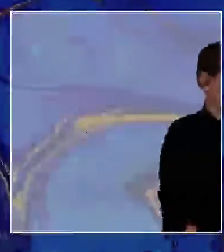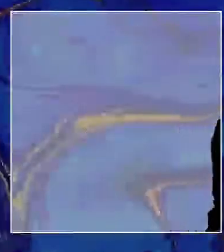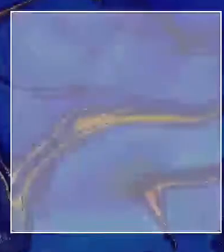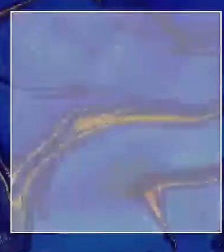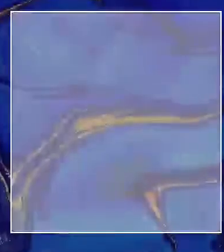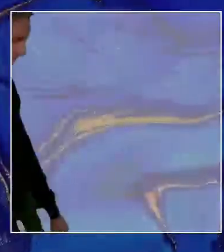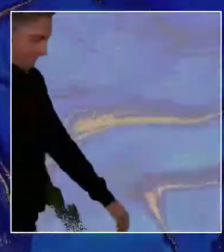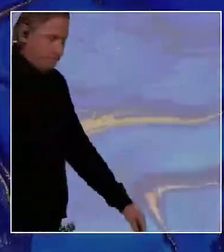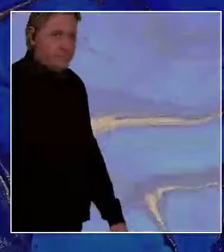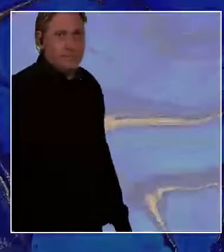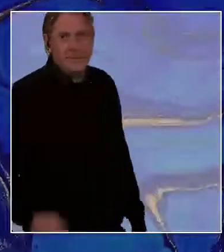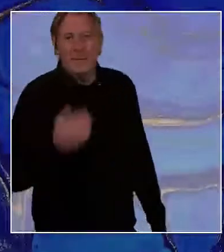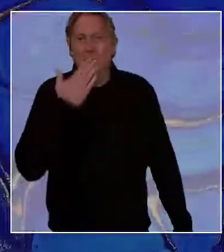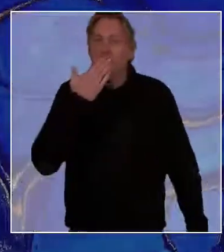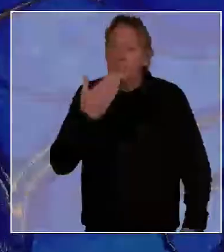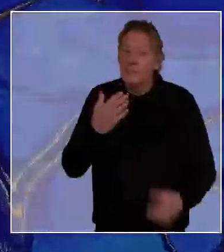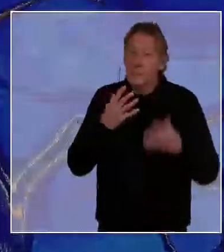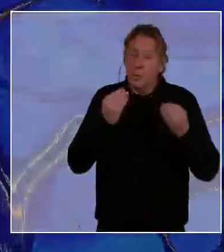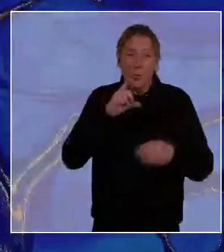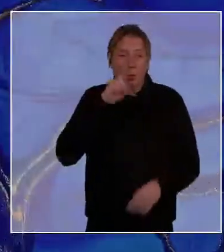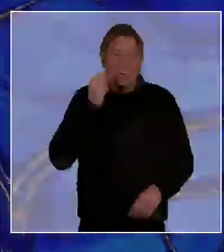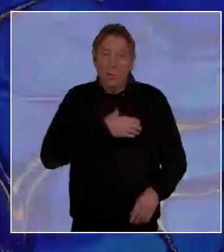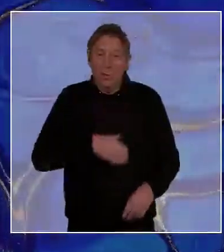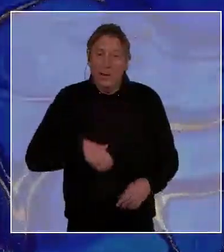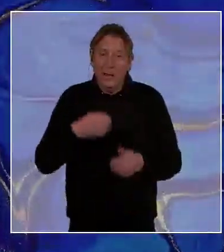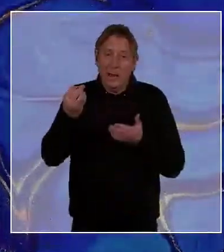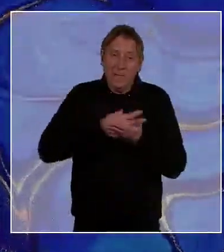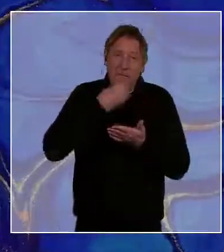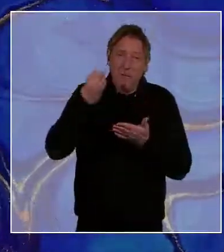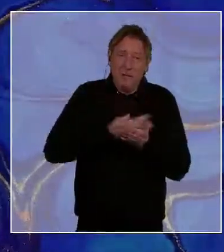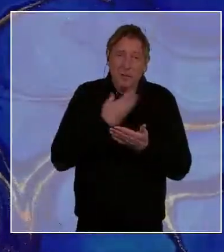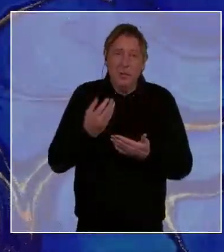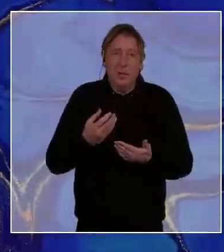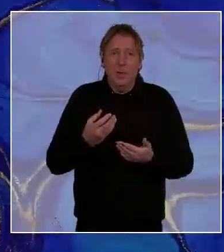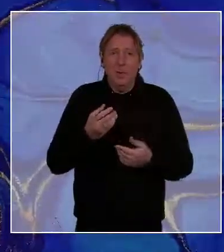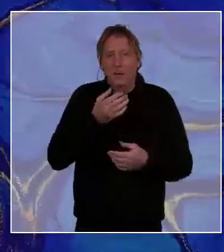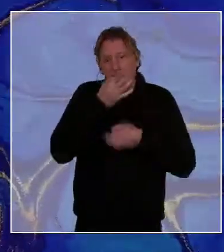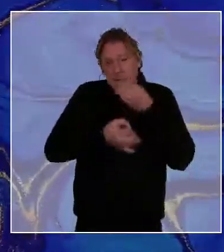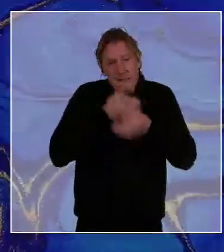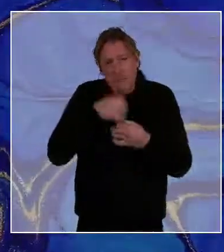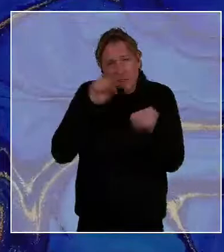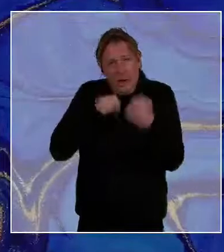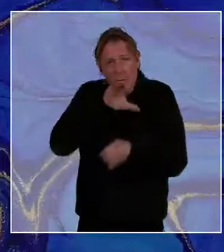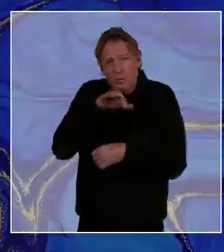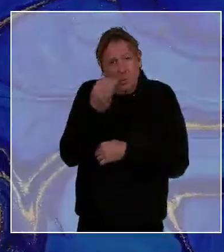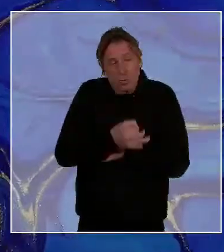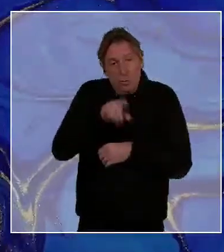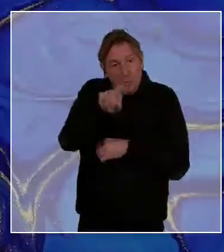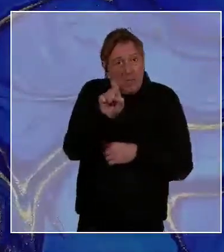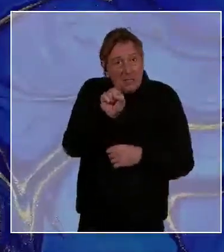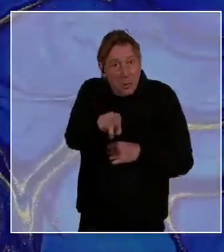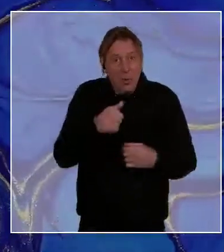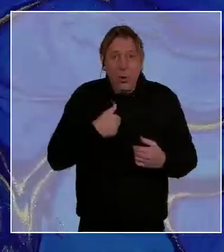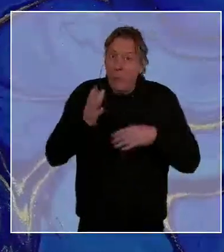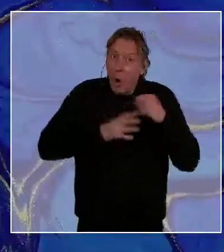Merci beaucoup, Monsieur le maire, pour vos propos. Je ne peux que confirmer tout ce que vous avez dit. J'allais vous poser une question et je suis heureuse que vous